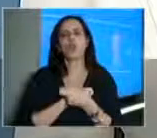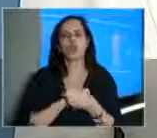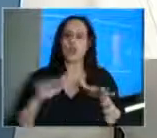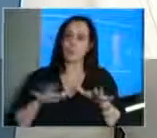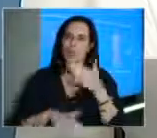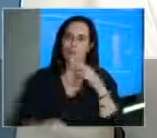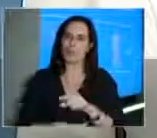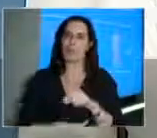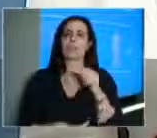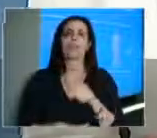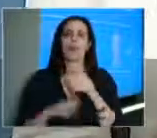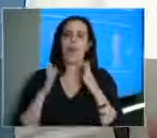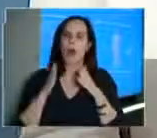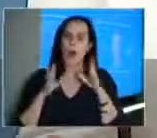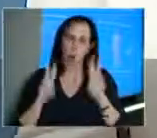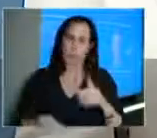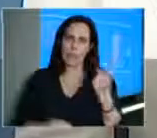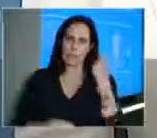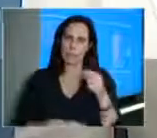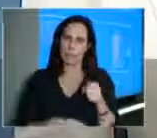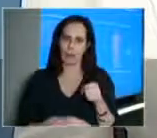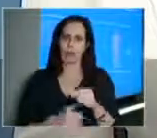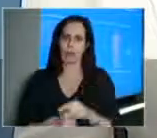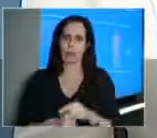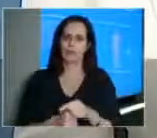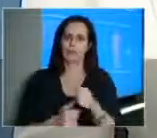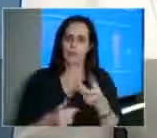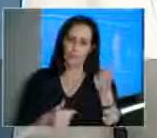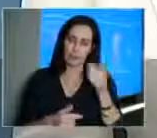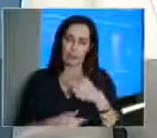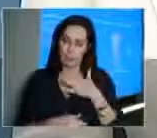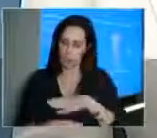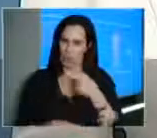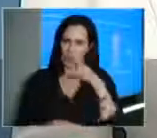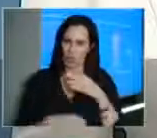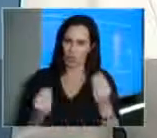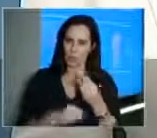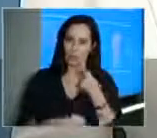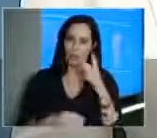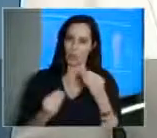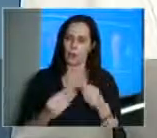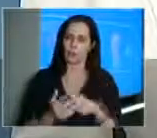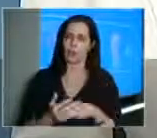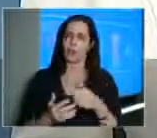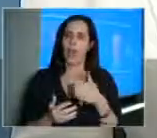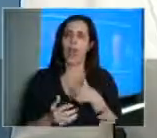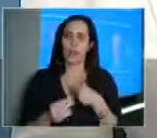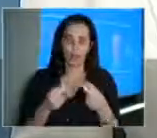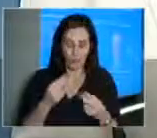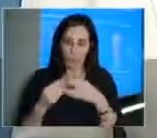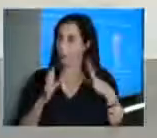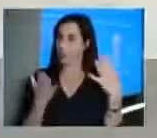השלטון במדינת ישראל, זו הדרך היחידה לשנות את מדינת ישראל. אני אגיד לך משהו, אני אגיד לך משהו על זה. אנחנו מטר